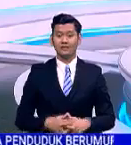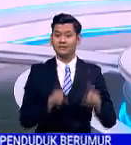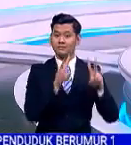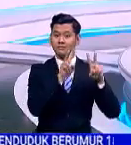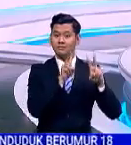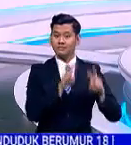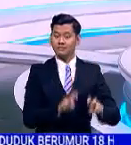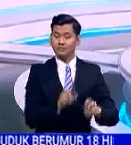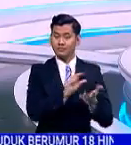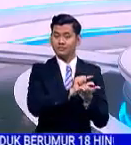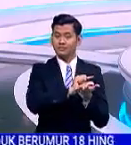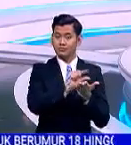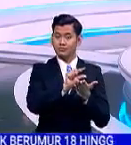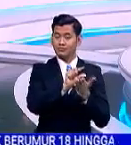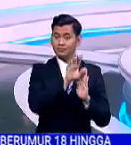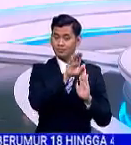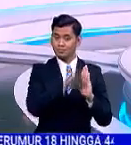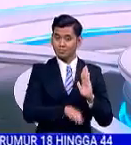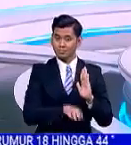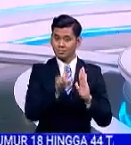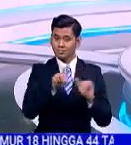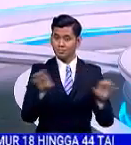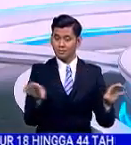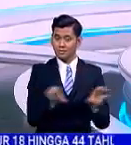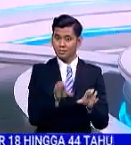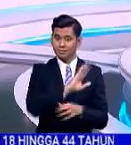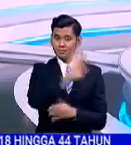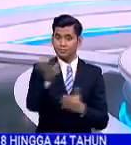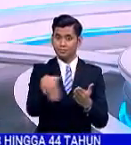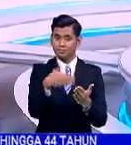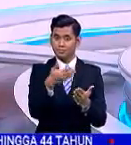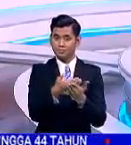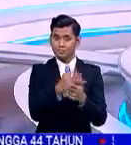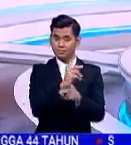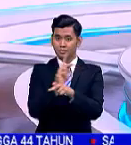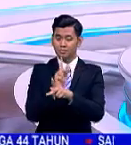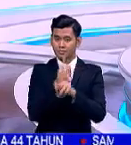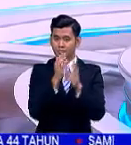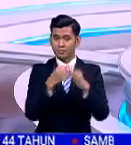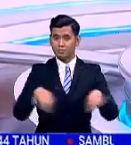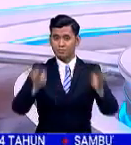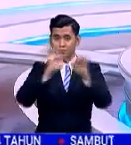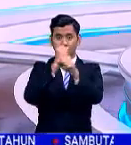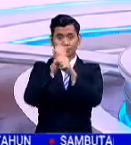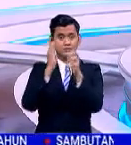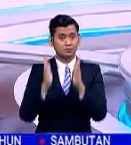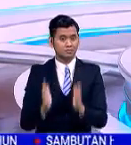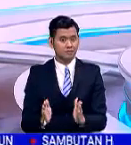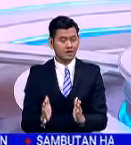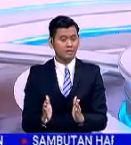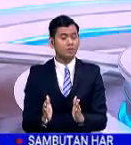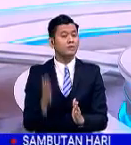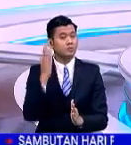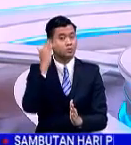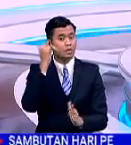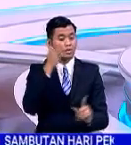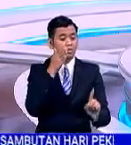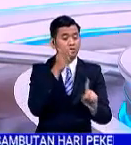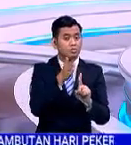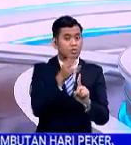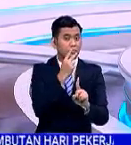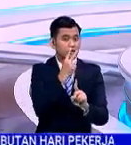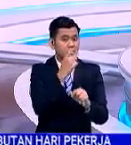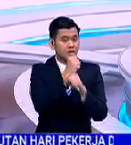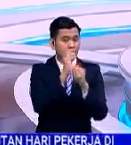Kajian semula gaji minimum perlu dilakukan secara menyeluruh bagi menjaga kepentingan pekerja. Ia juga bertujuan